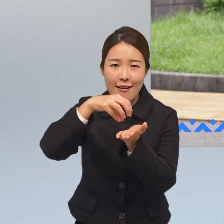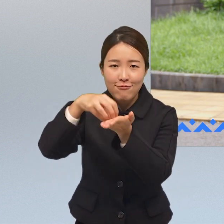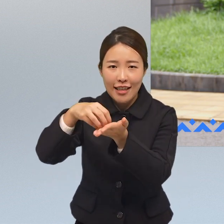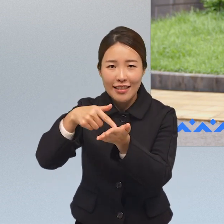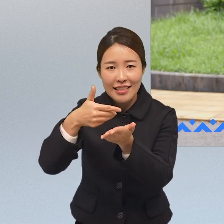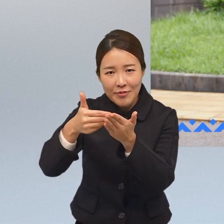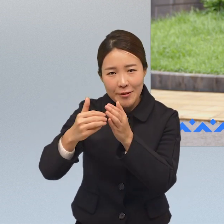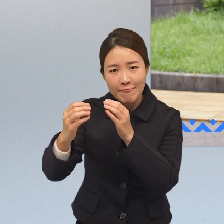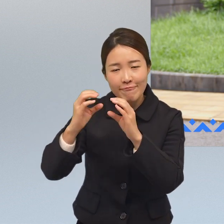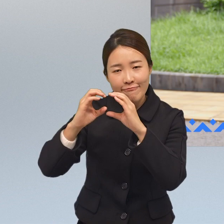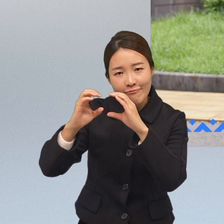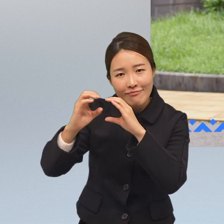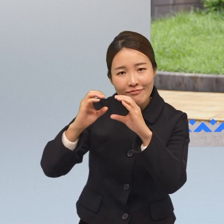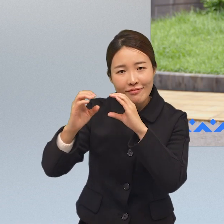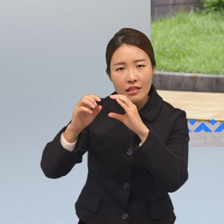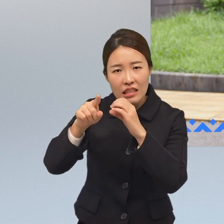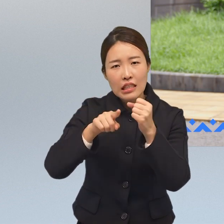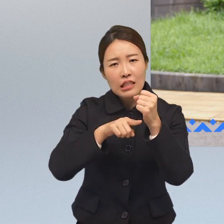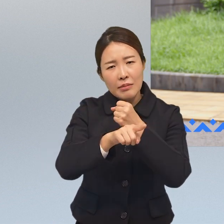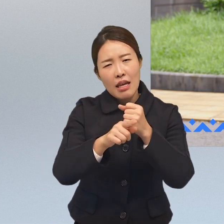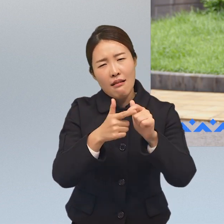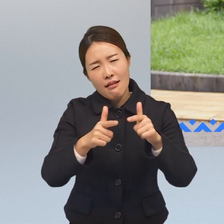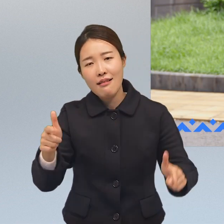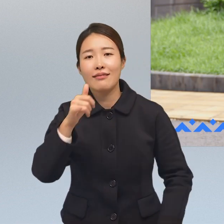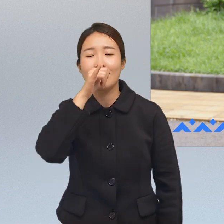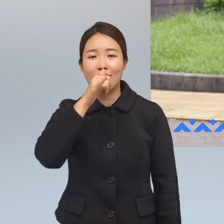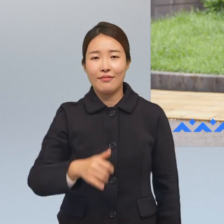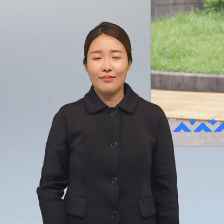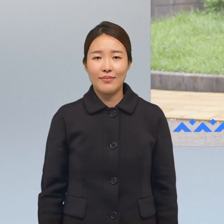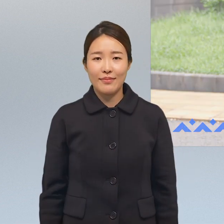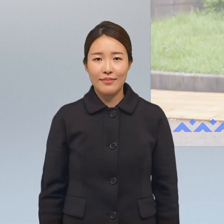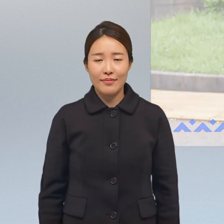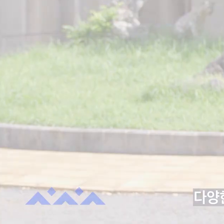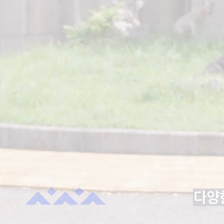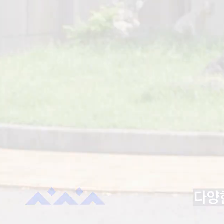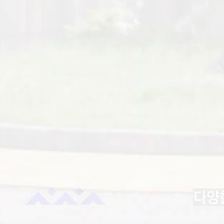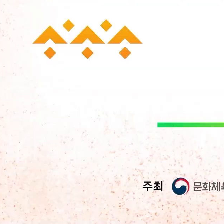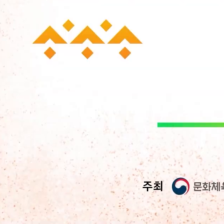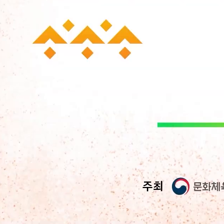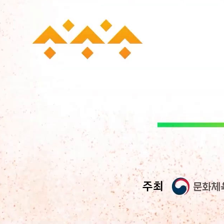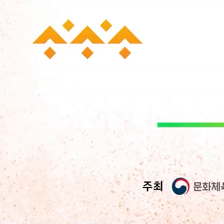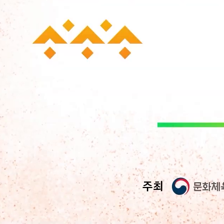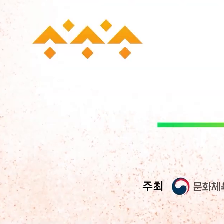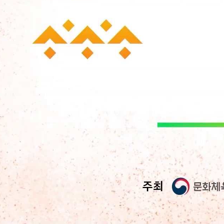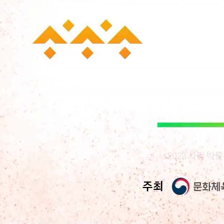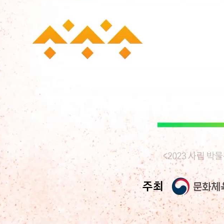언어로 볼 수 있으며 다양한 의미와 해석의 층을 갖고 있기도 합니다.